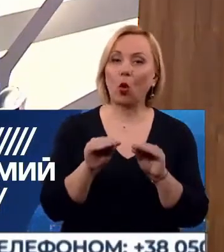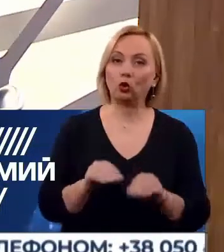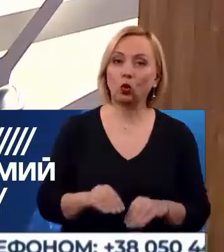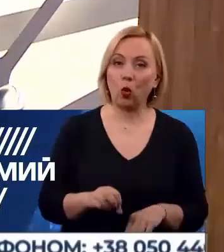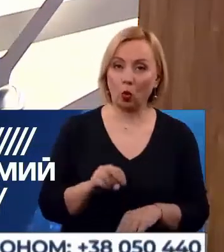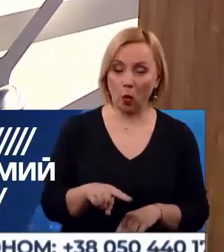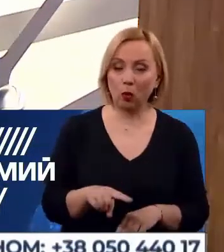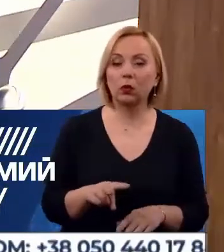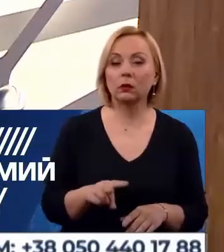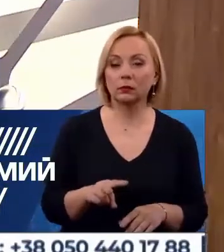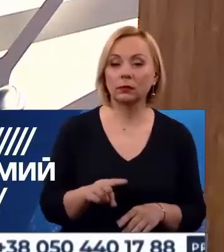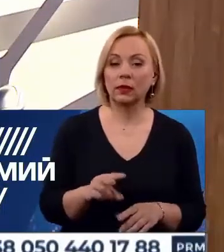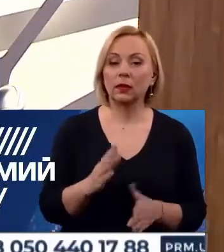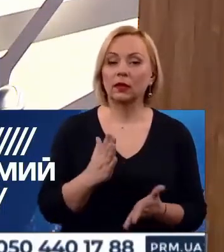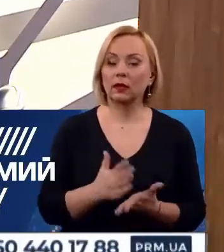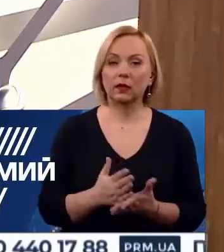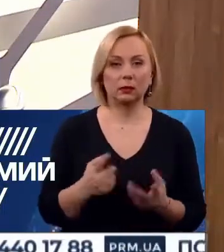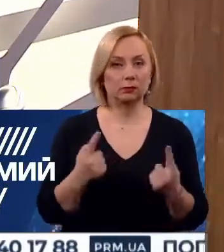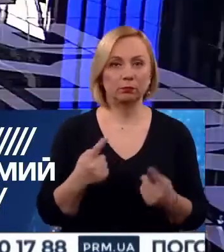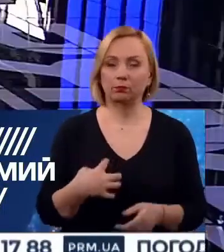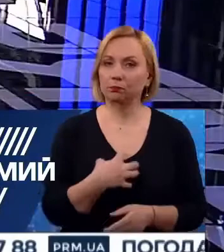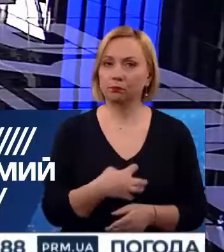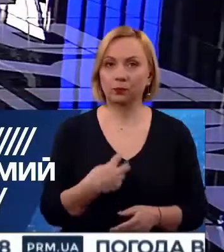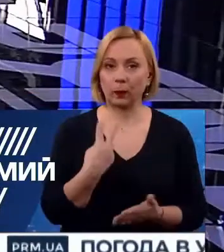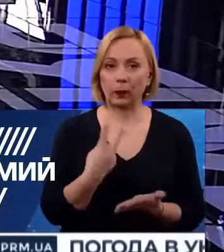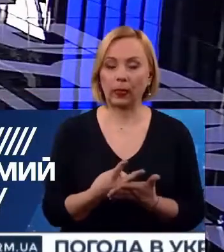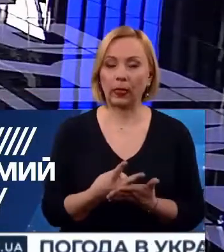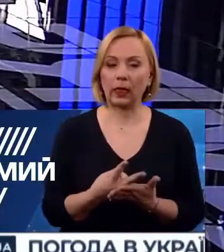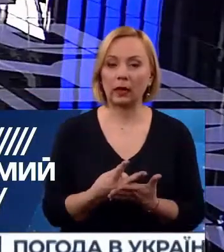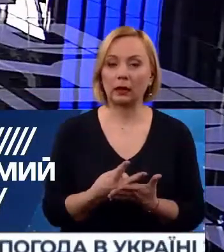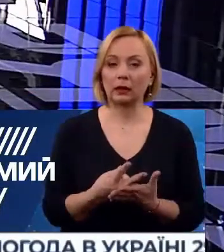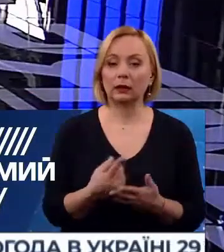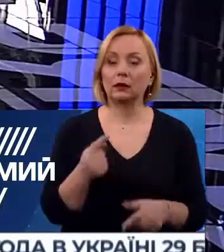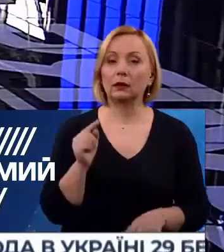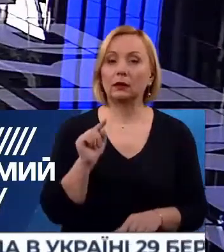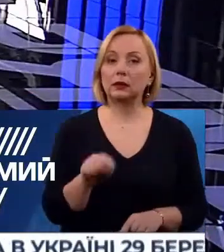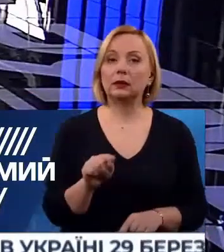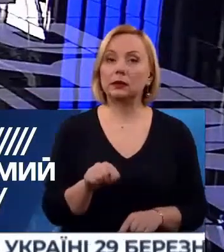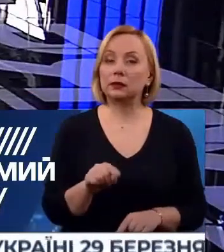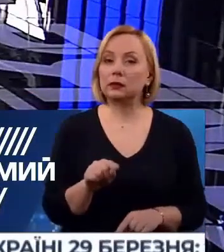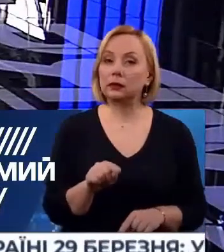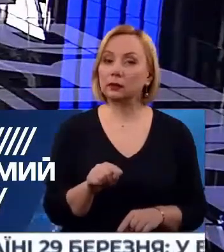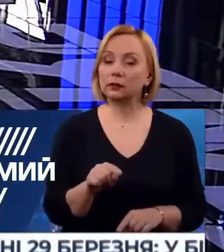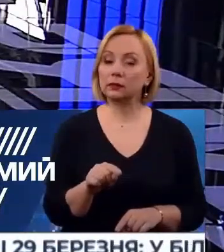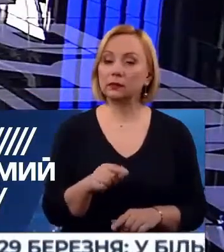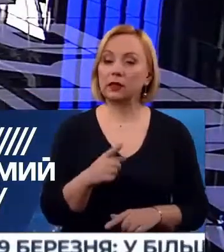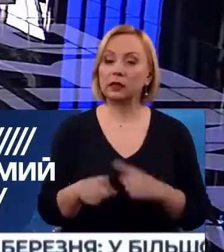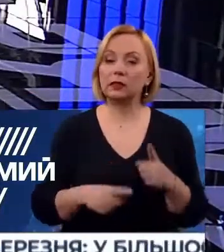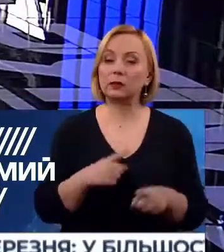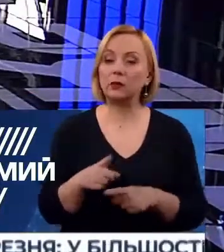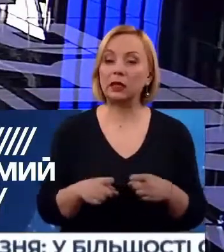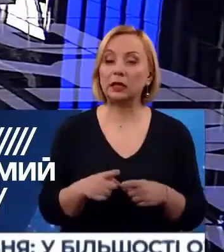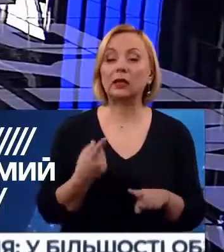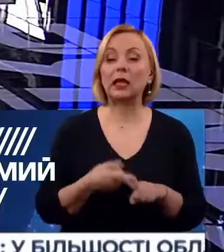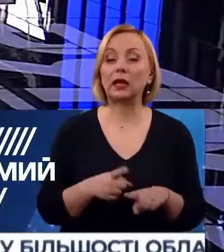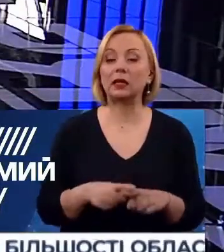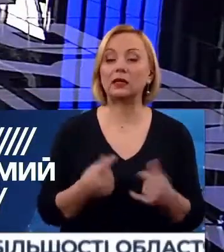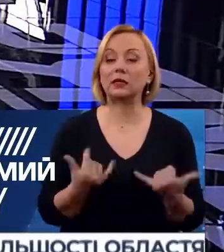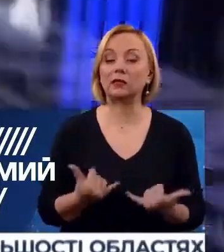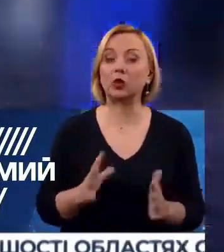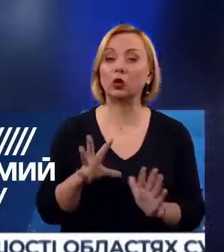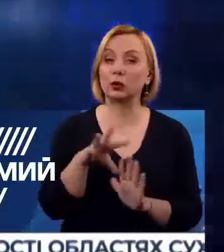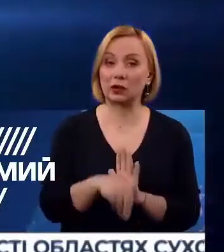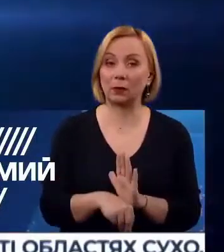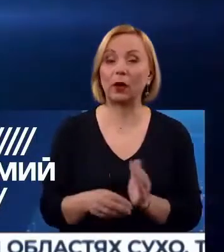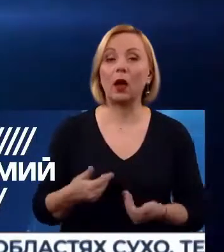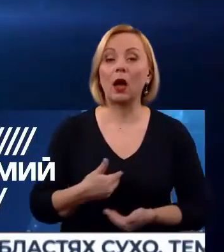є теж таким визначальним індикатором, тому що ті зміни, які сьогодні запровадили, ми пропонували